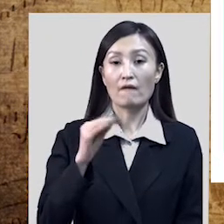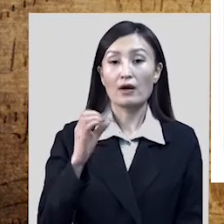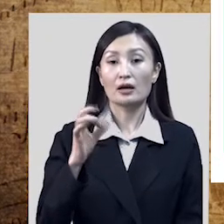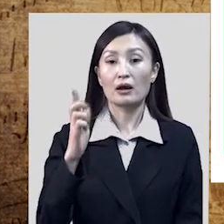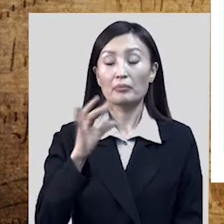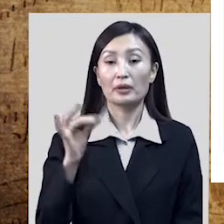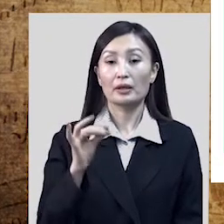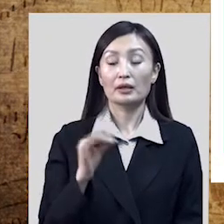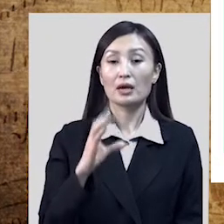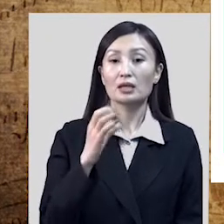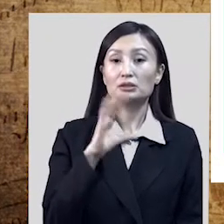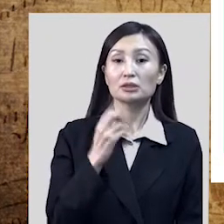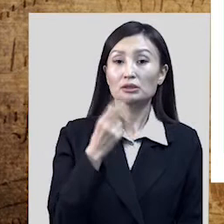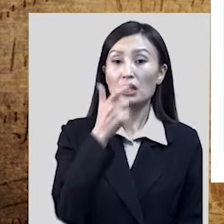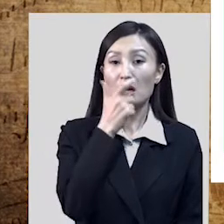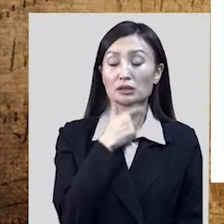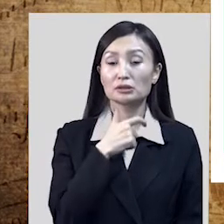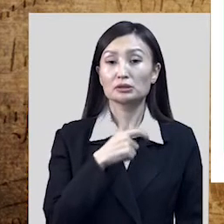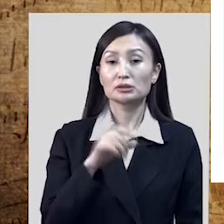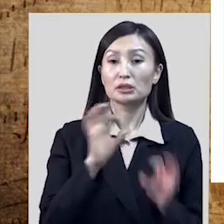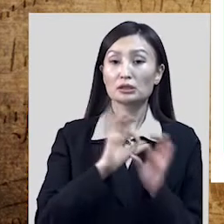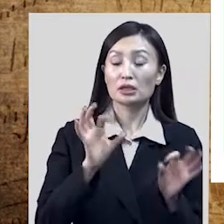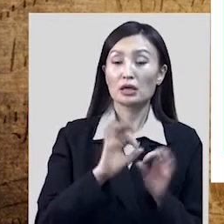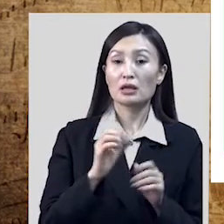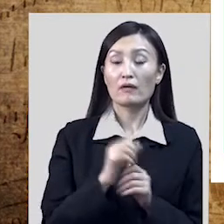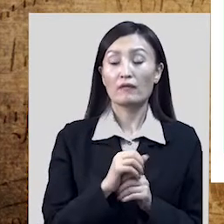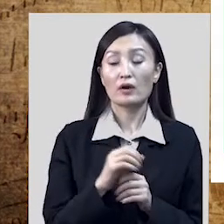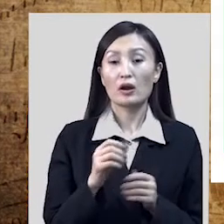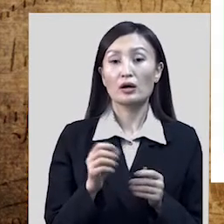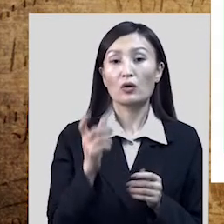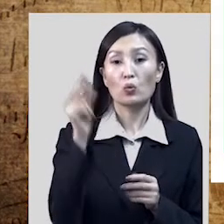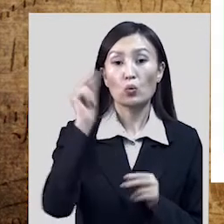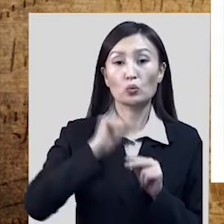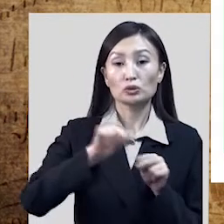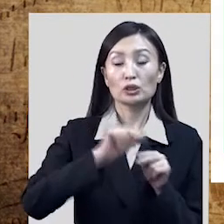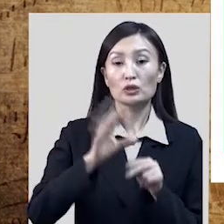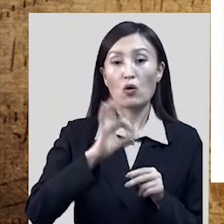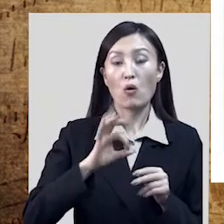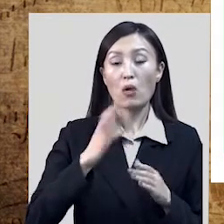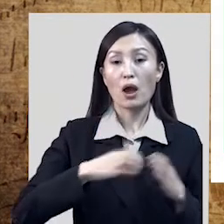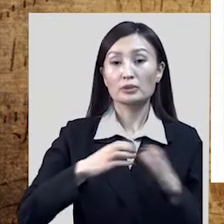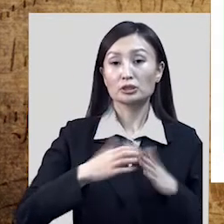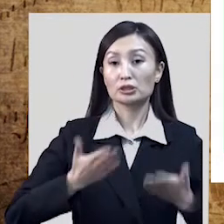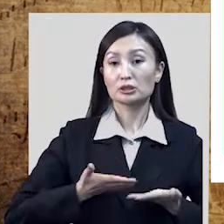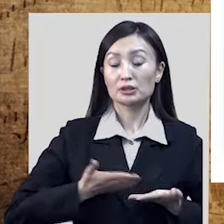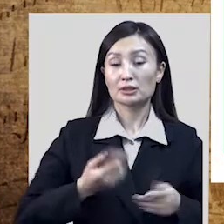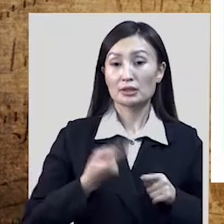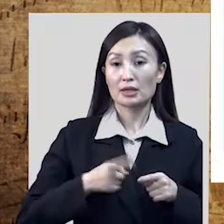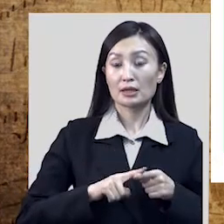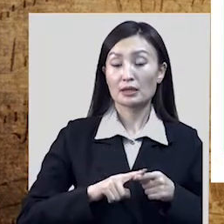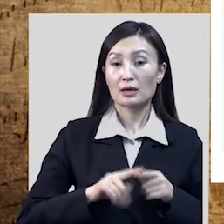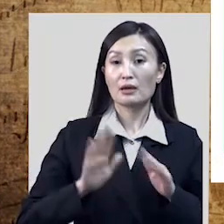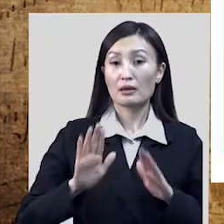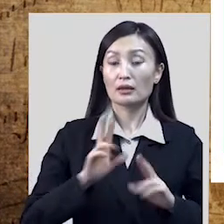ряд социально-этических трактатов аль-фараби посвящены учению об общественной жизни это и в